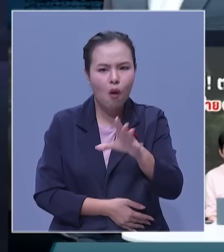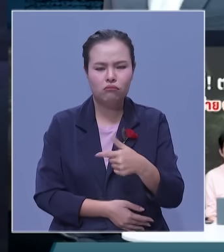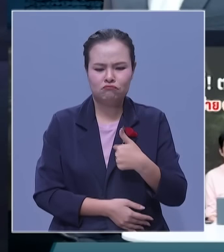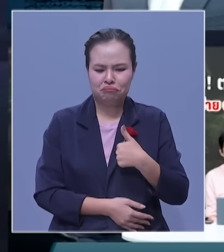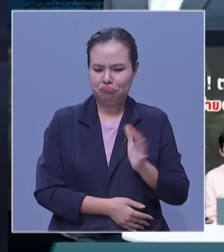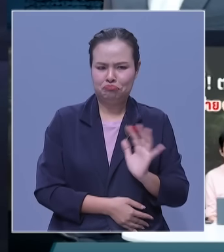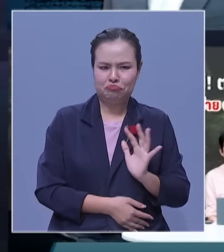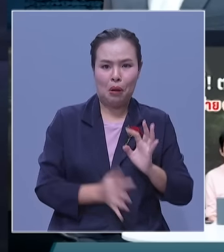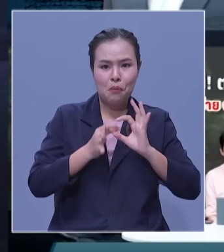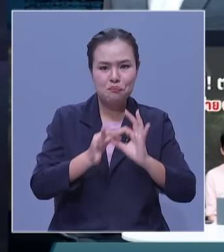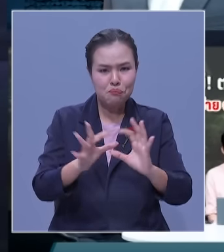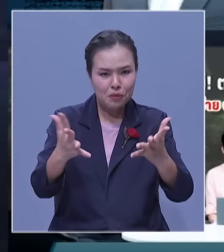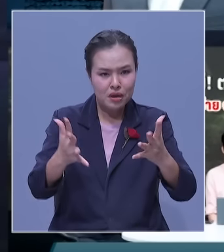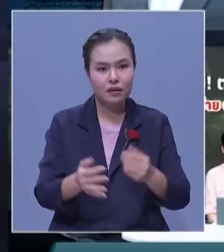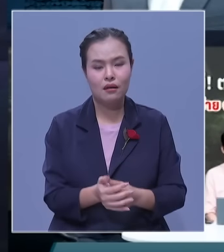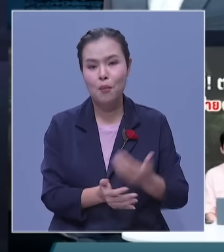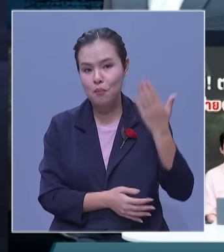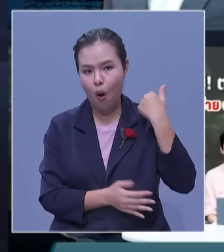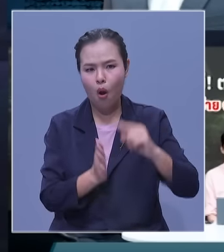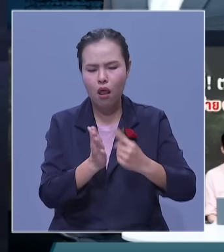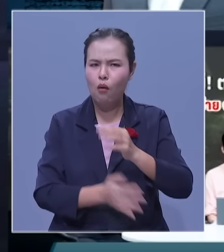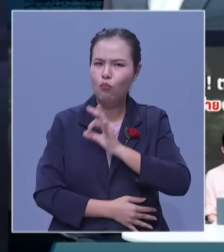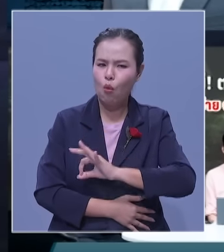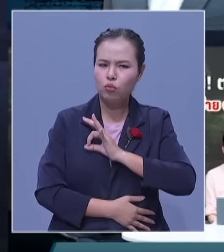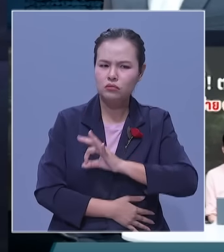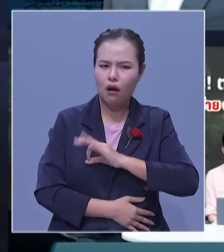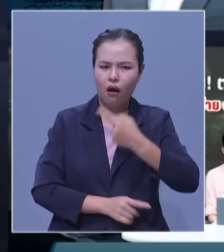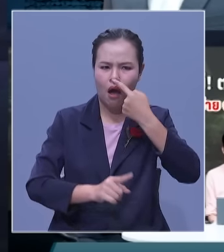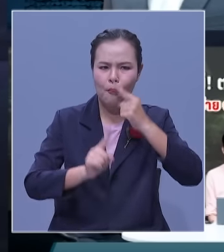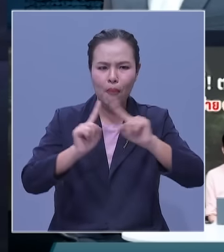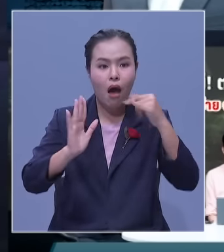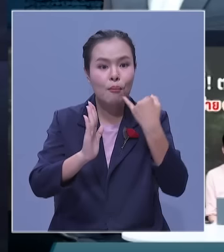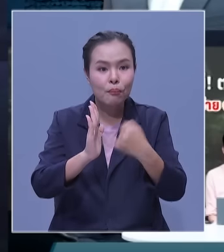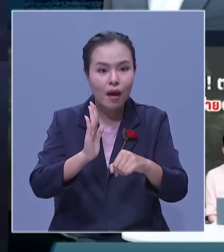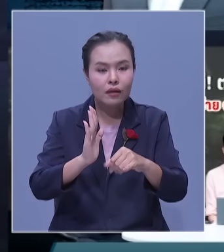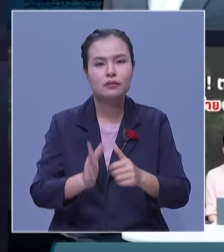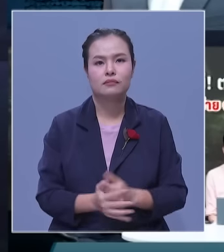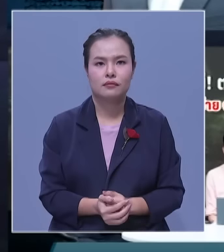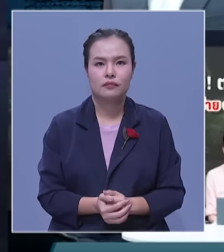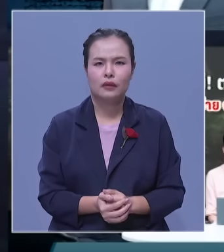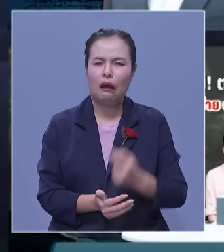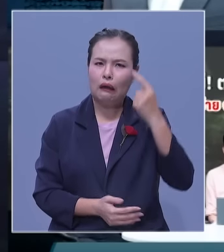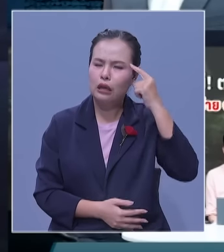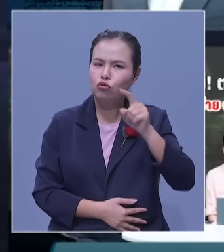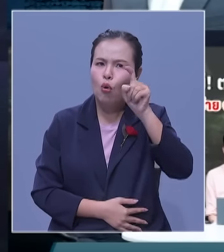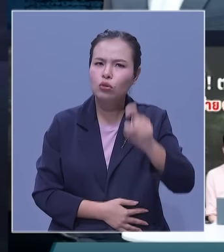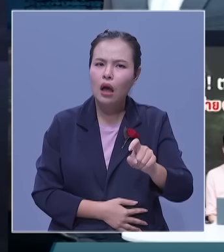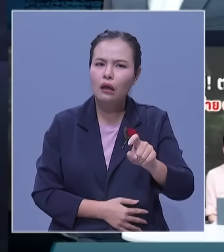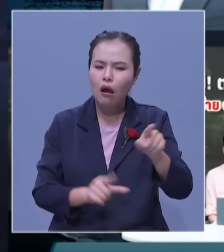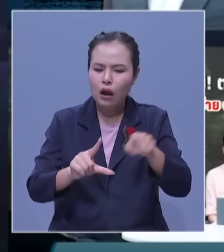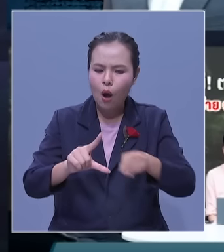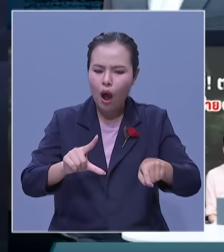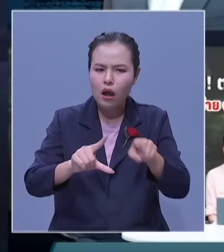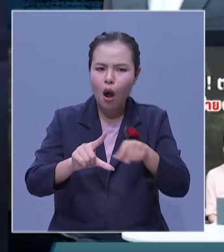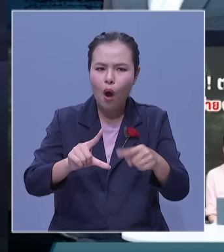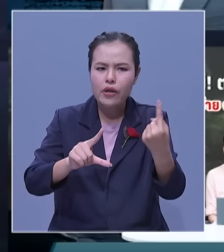ไม่เกี่ยวข้องกับเรื่องนี้และตั้งแต่ต้นเนี่ยก็รู้สึกว่ามีความพิรุธแล้วนะครับโดยเฉพาะคือสงสัยว่าทำไมต้องให้เป็นสสก้าวไกลเท่